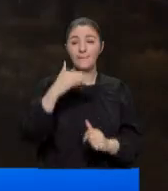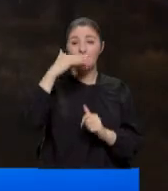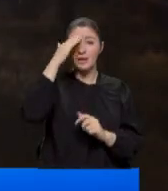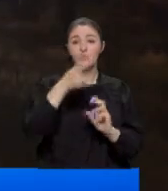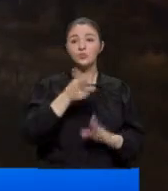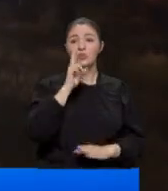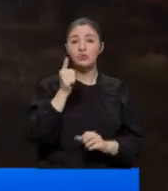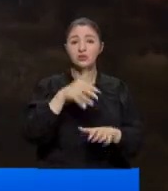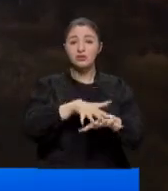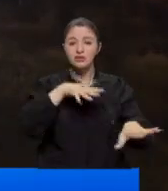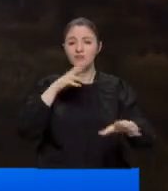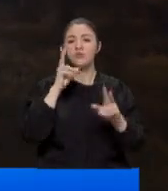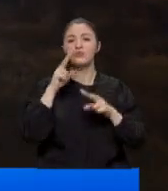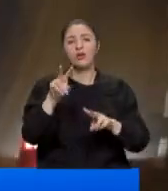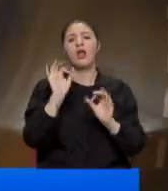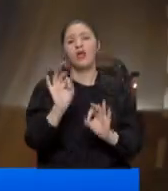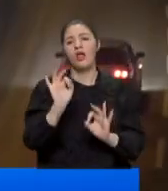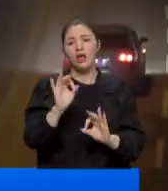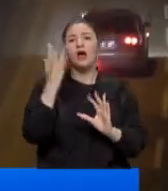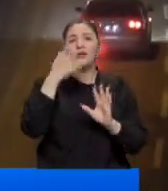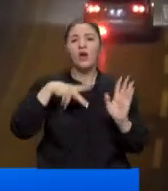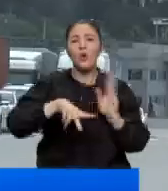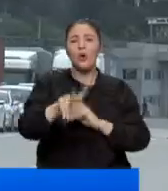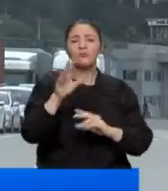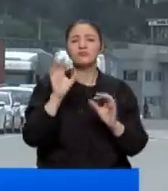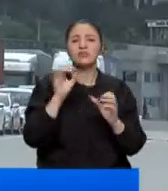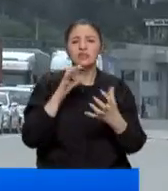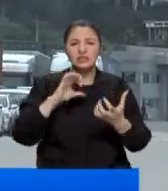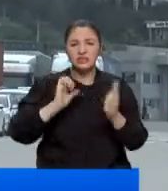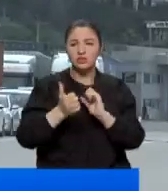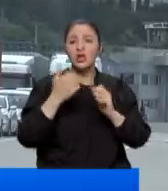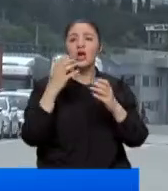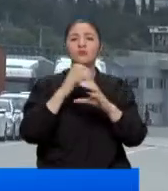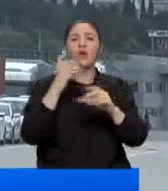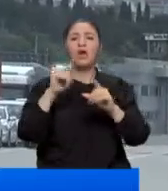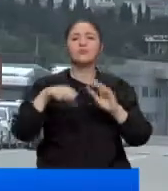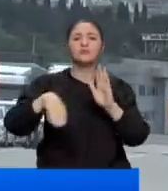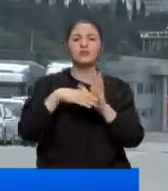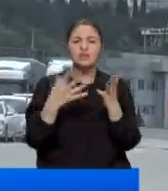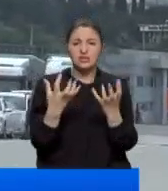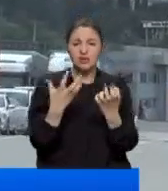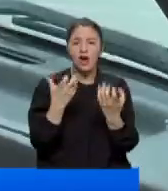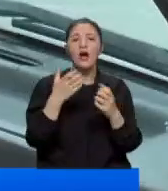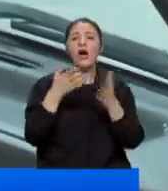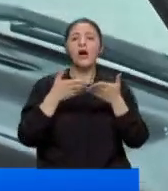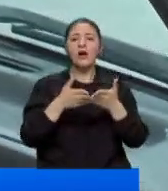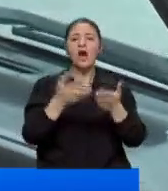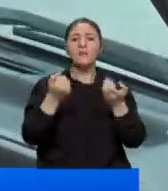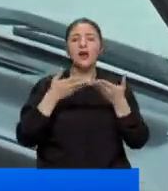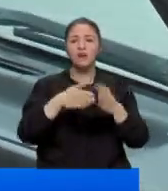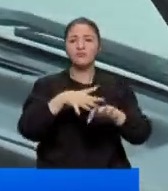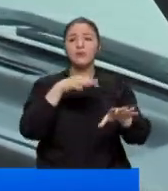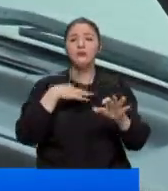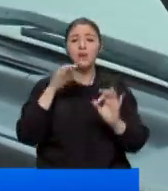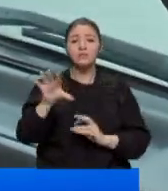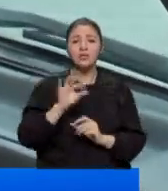Bayramın son gününde trafikte manzara aynıydı. Karayolları sıkışık, istasyonlar kalabalık, feribotlarda da araç kuyrukları vardı. Her zaman burayı